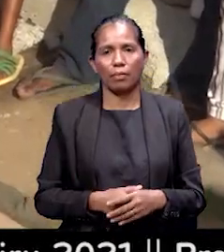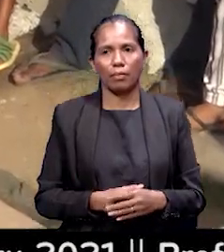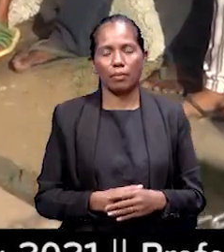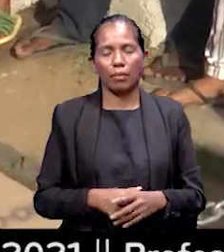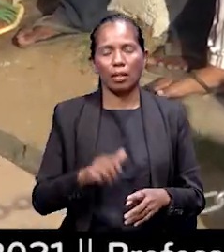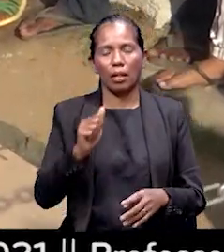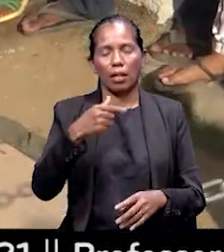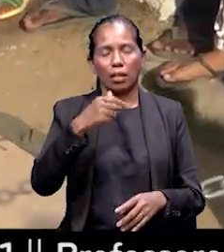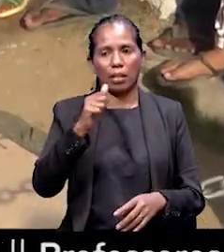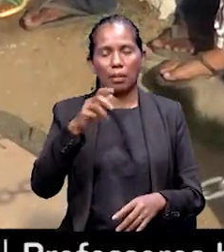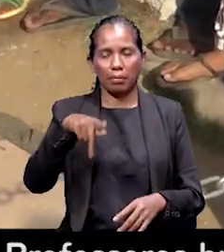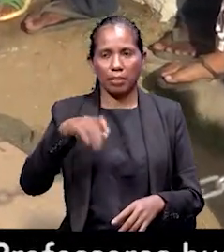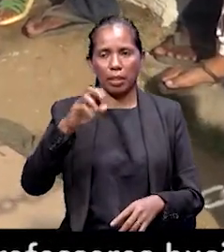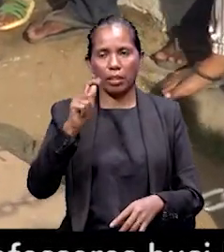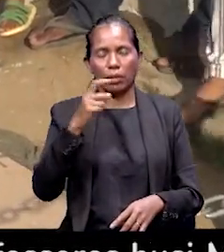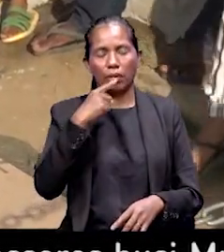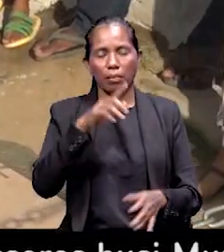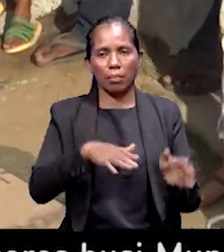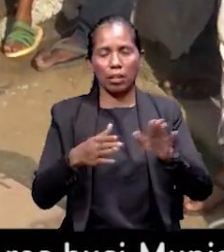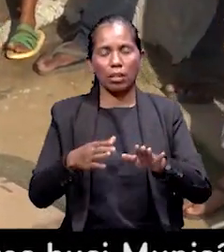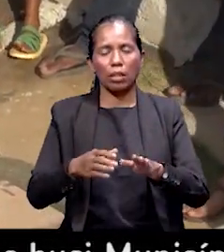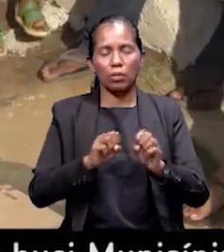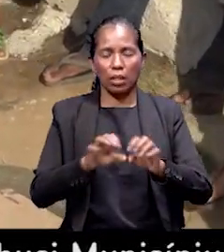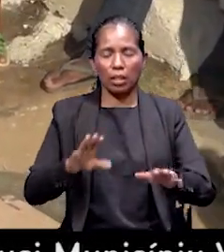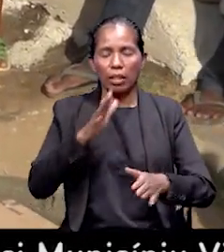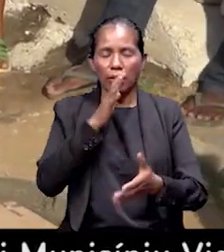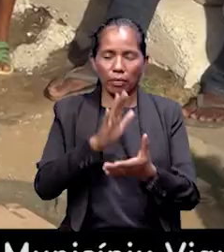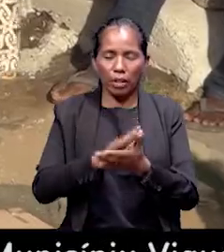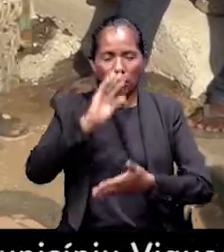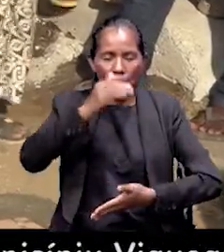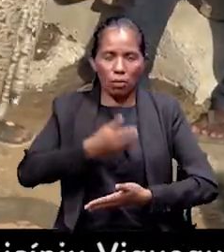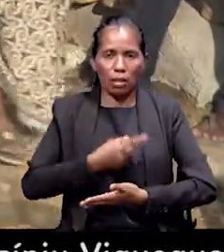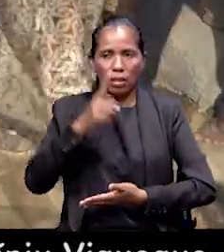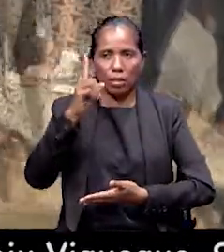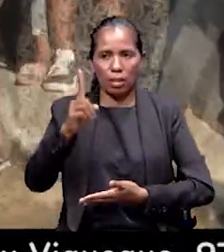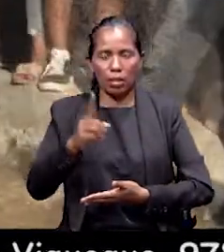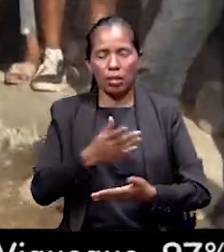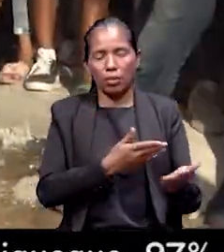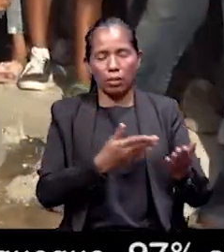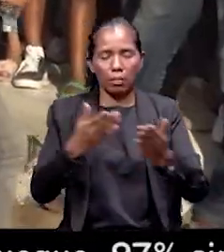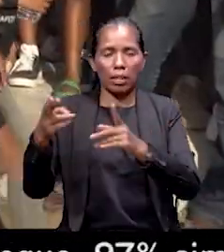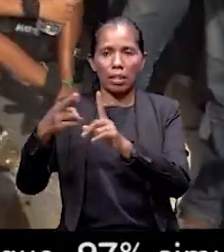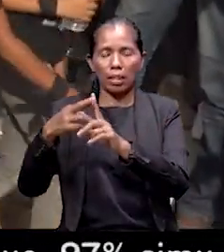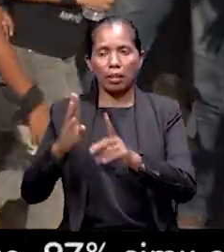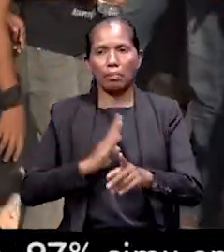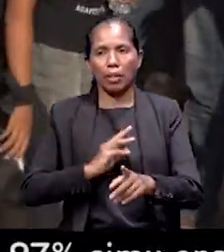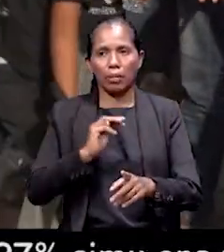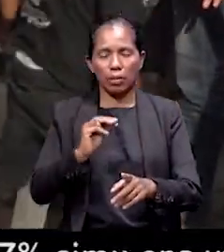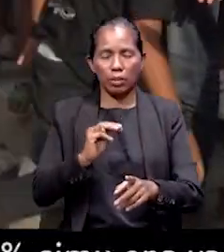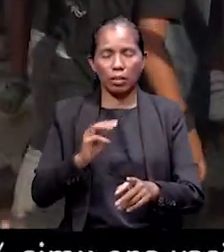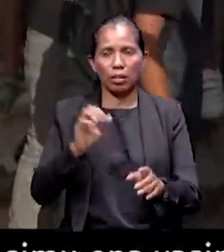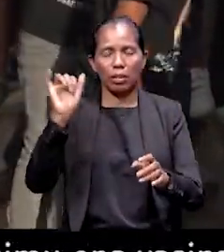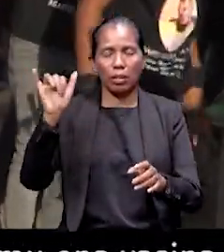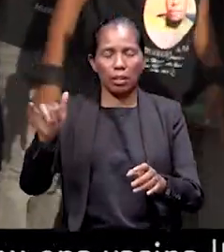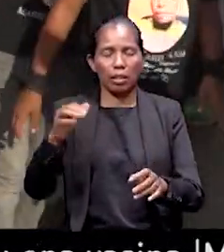Agapitu Manuel de Souza mate husikela nyefen ho oan ida molok matebian halot ia cemitério Bekosi mate isin rai iha residensia